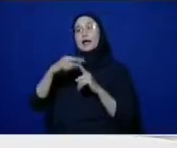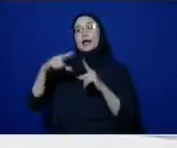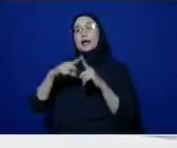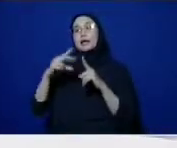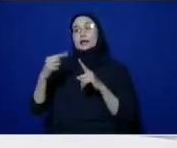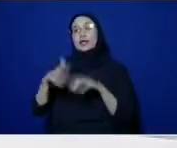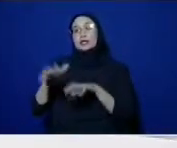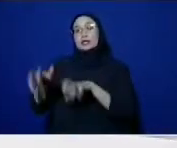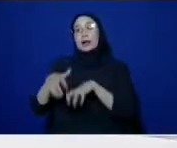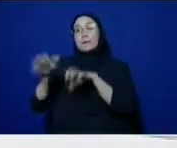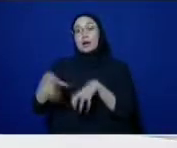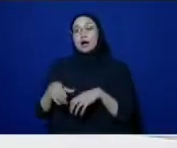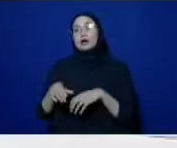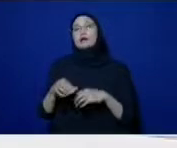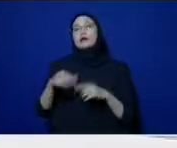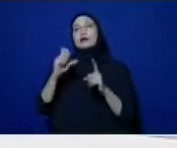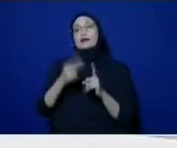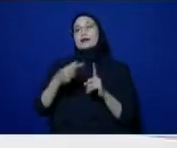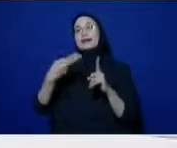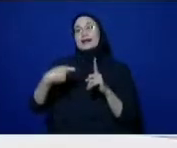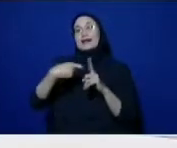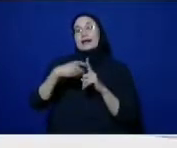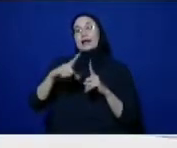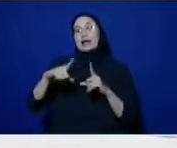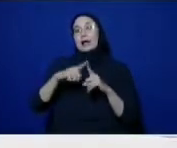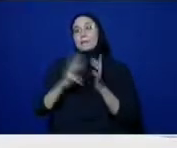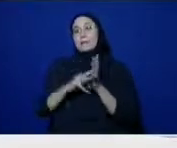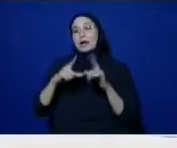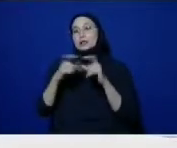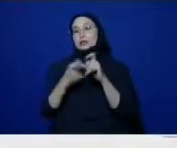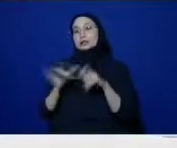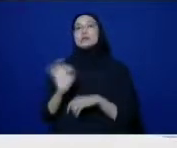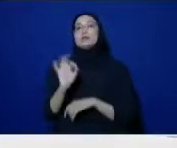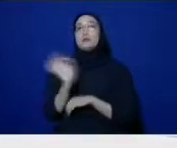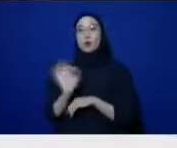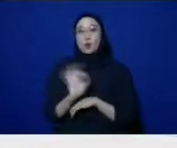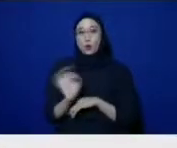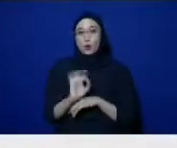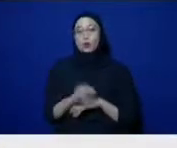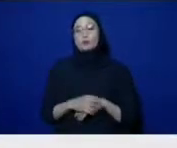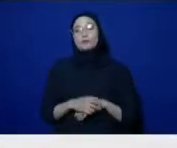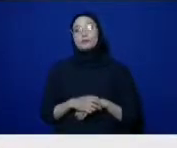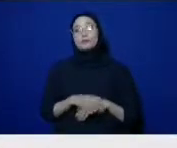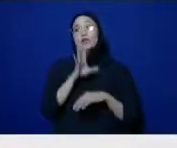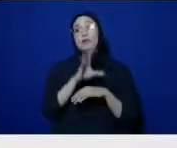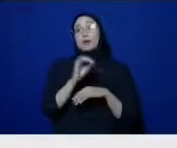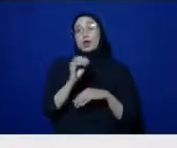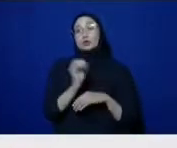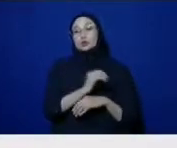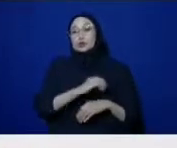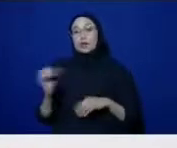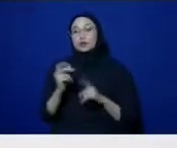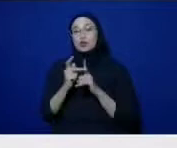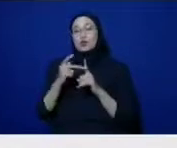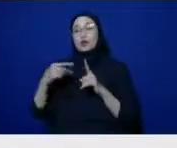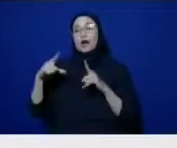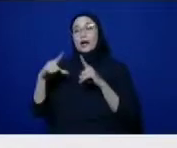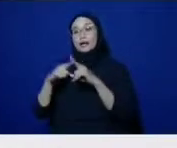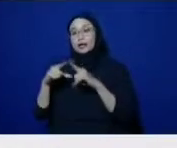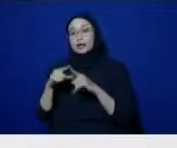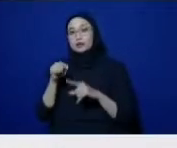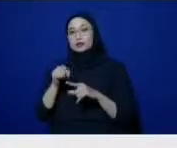direklamasi, yang terdiri dari perusahaan besar, tambang rakyat, dan 500 ribu hektar terindikasi